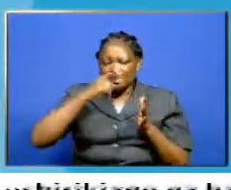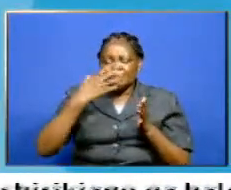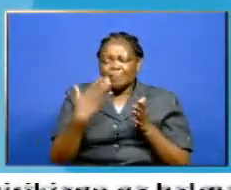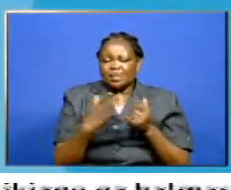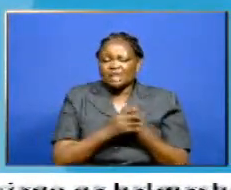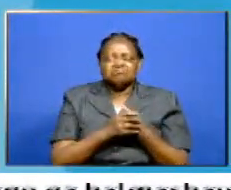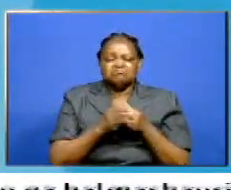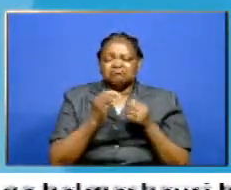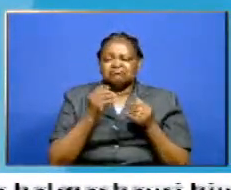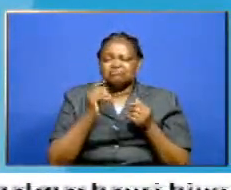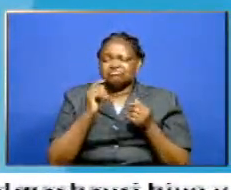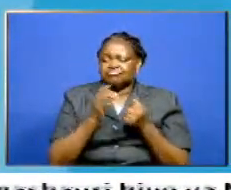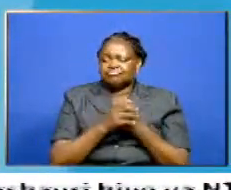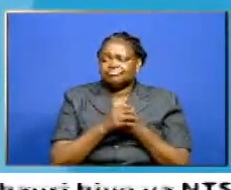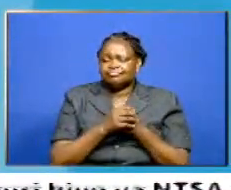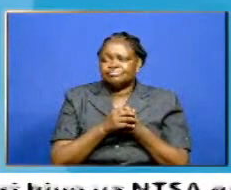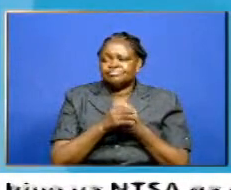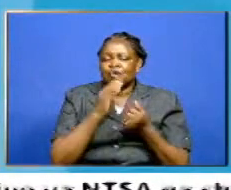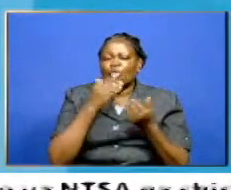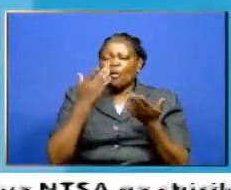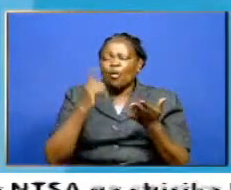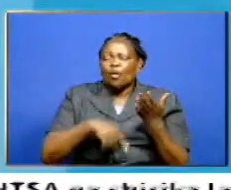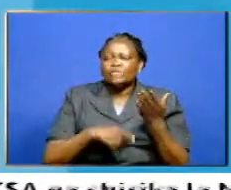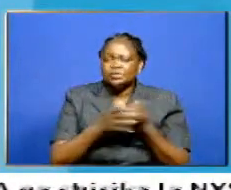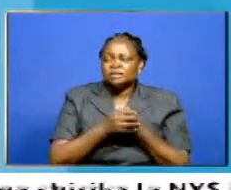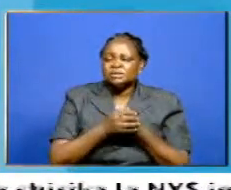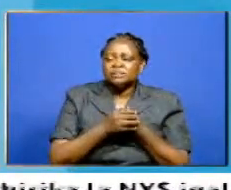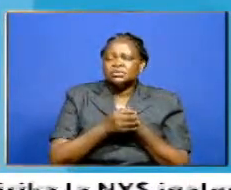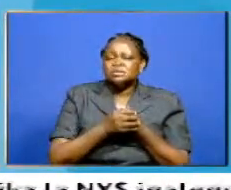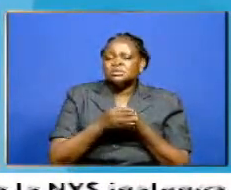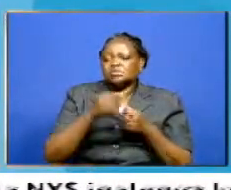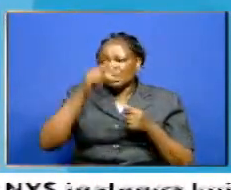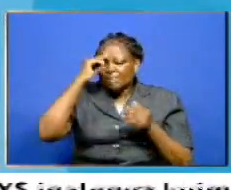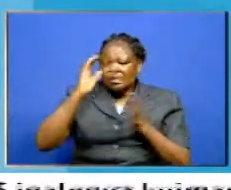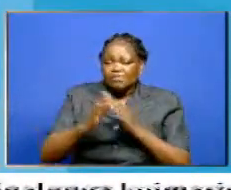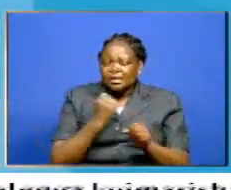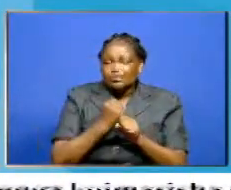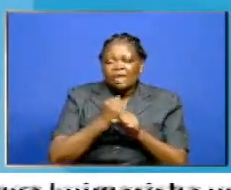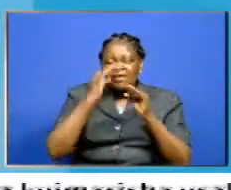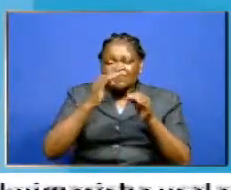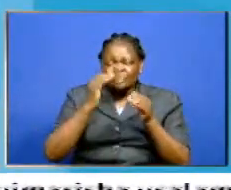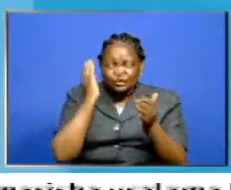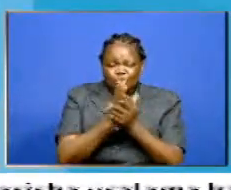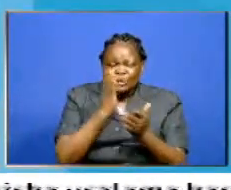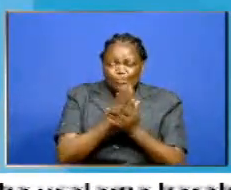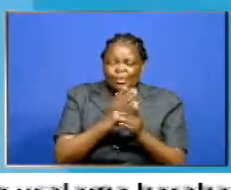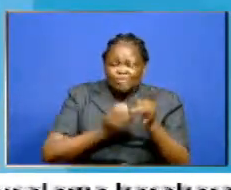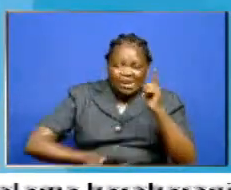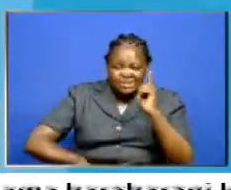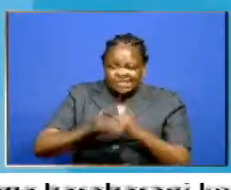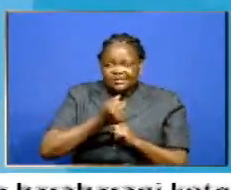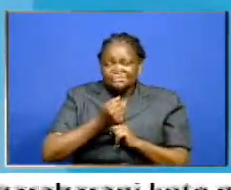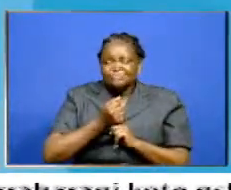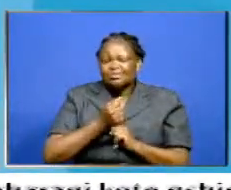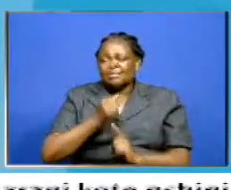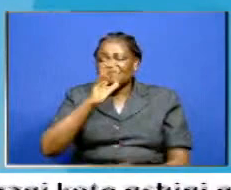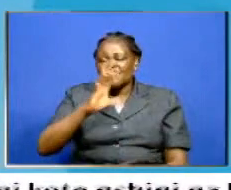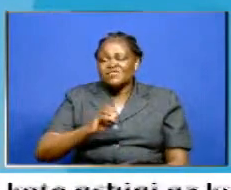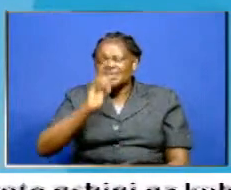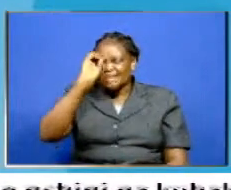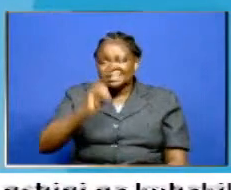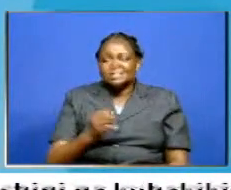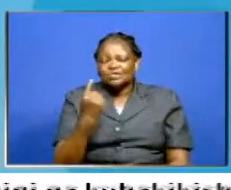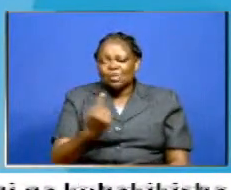sera ambazo serikali inanuia kufanya, ukiziangalia kama tungetimiza hata kama ni asilimia 50